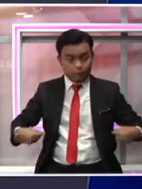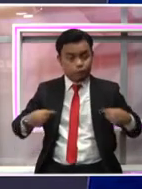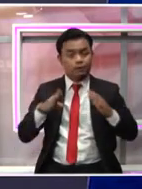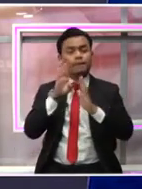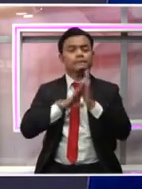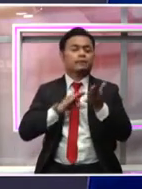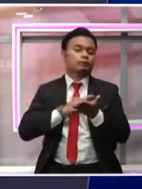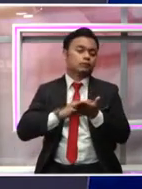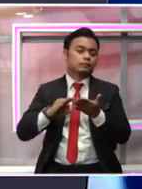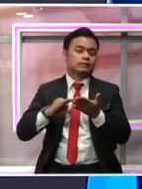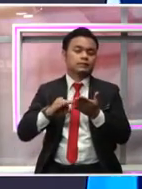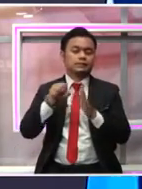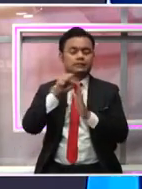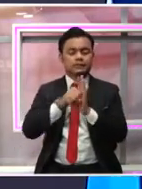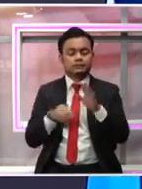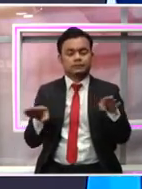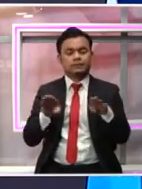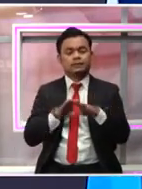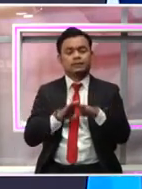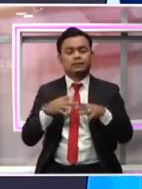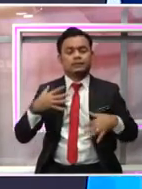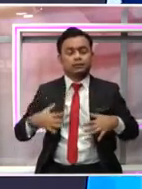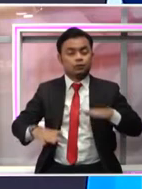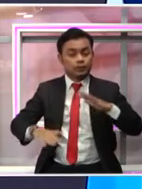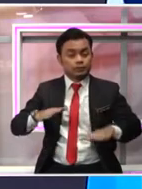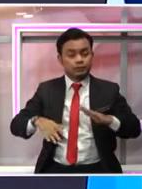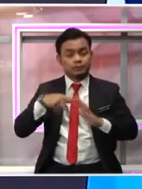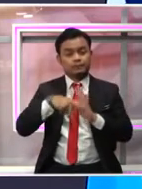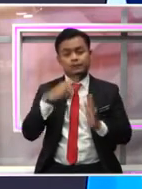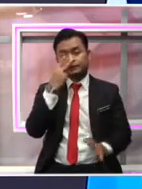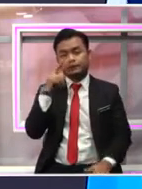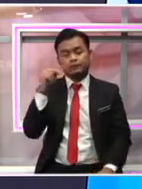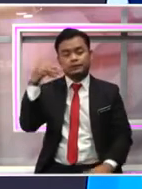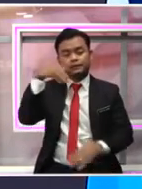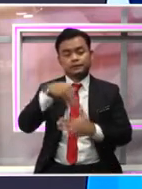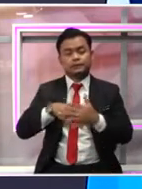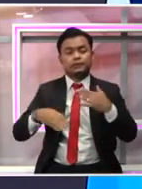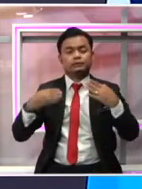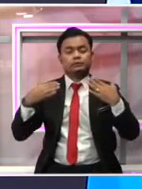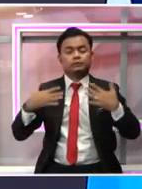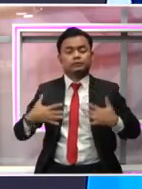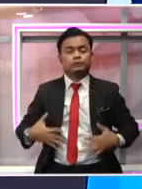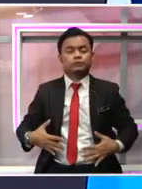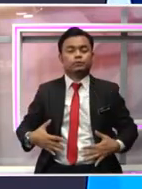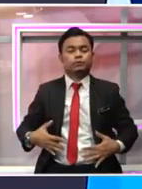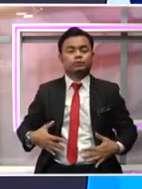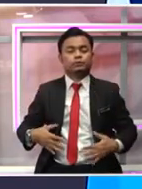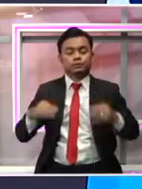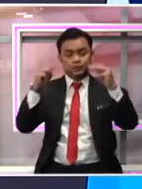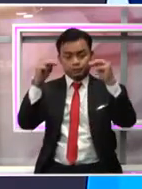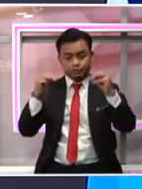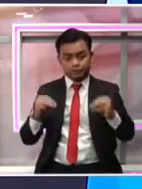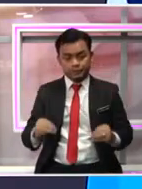pernafasan di dalam tubuh manusia kini seakan ambil februana merah untuk menentukan subjek